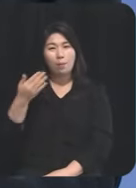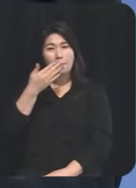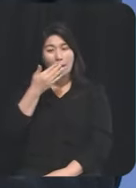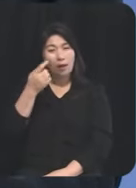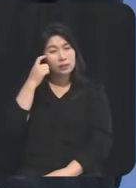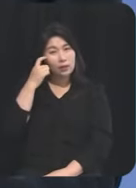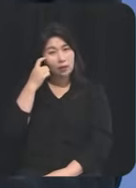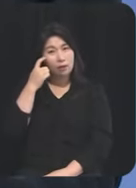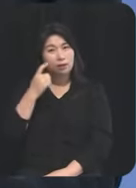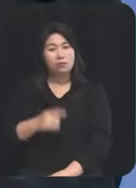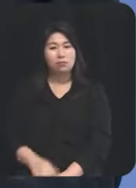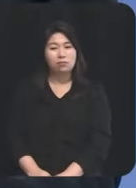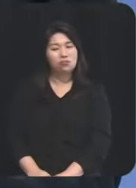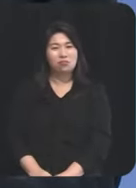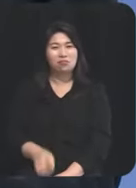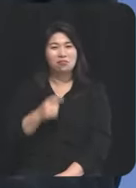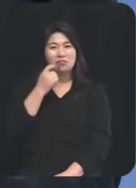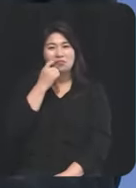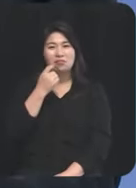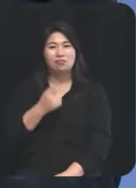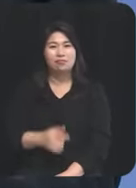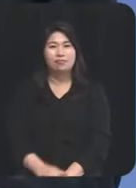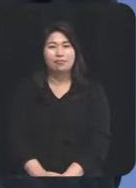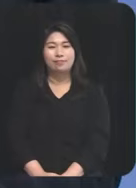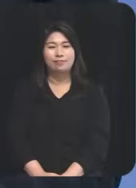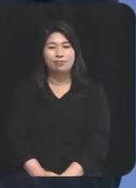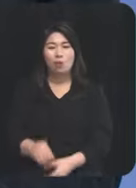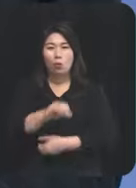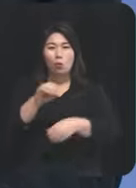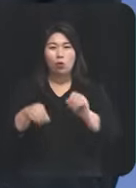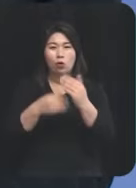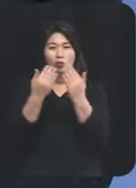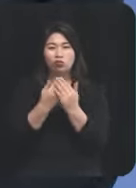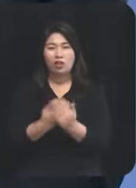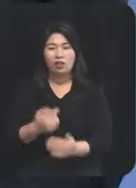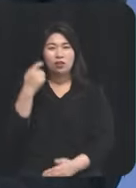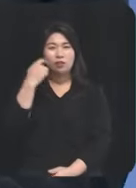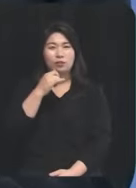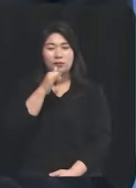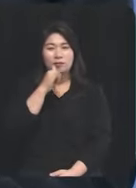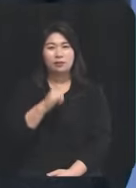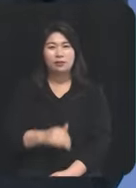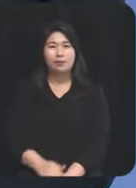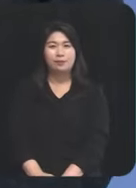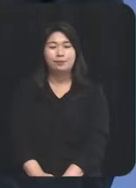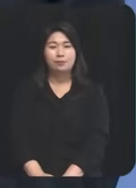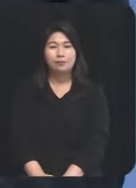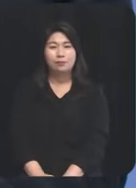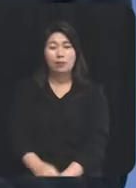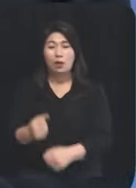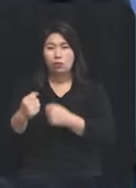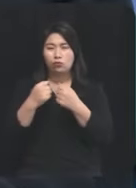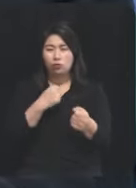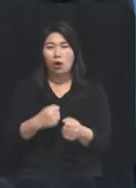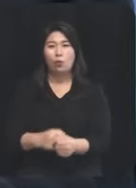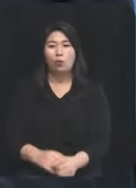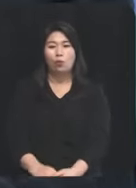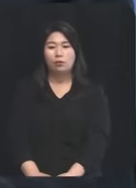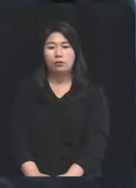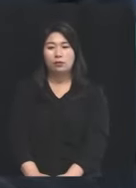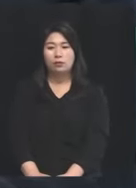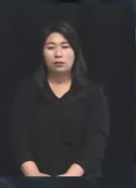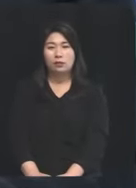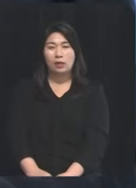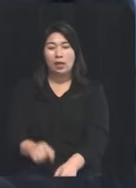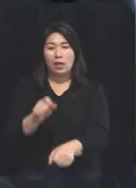평가하십니까? 그렇지 못하죠. 오히려 후퇴했다는 평가도 있긴 합니다만 그럼에도 불구하고